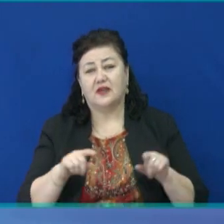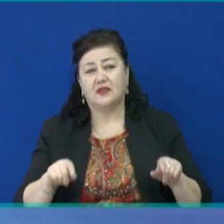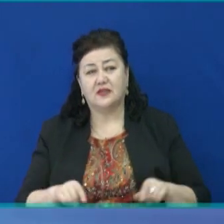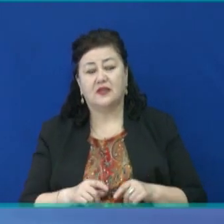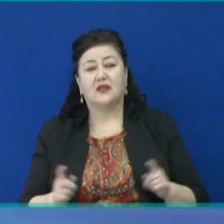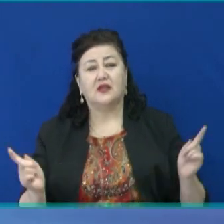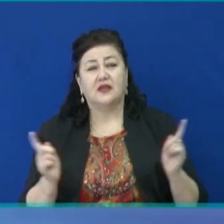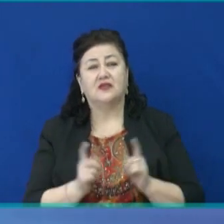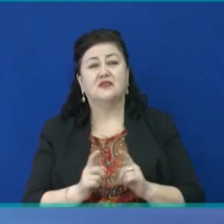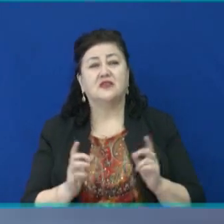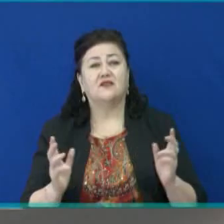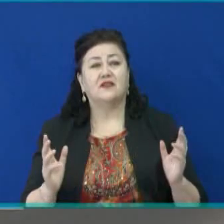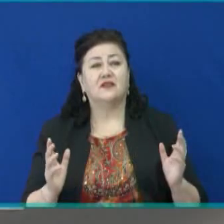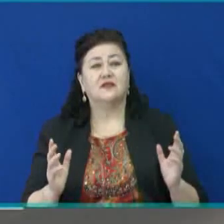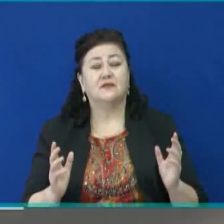предприятиями города Семей.